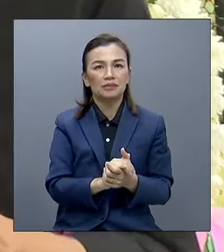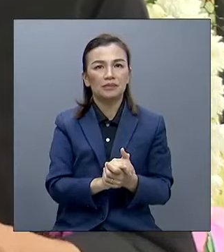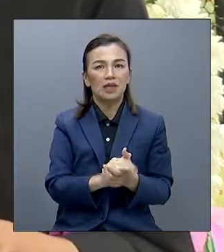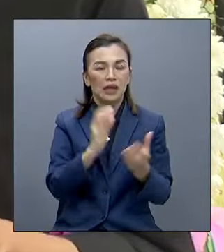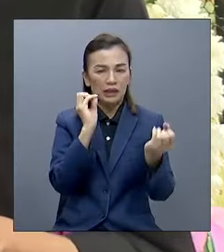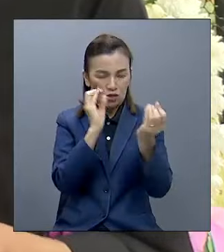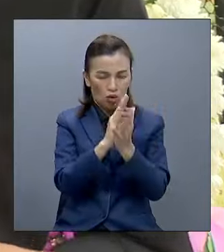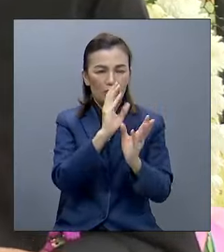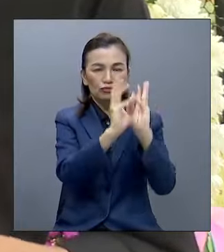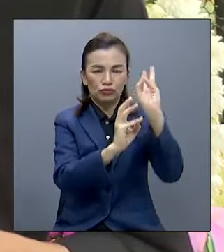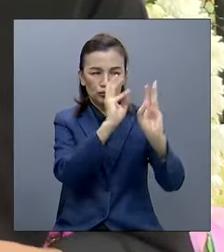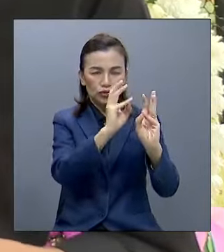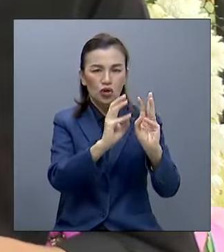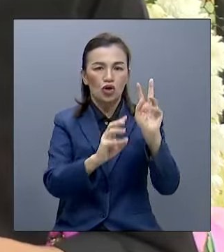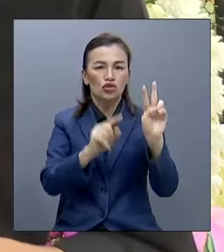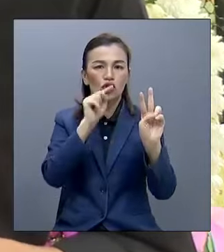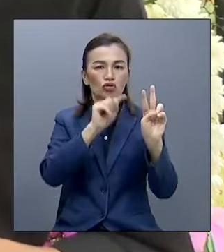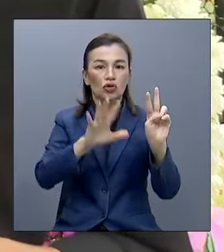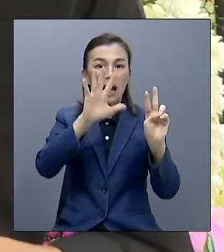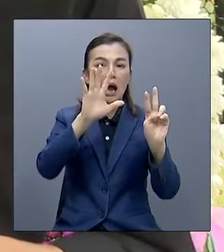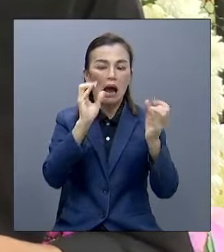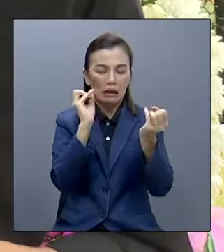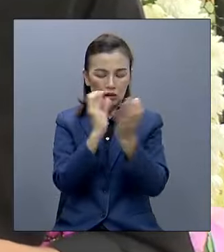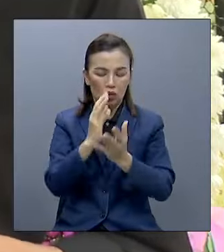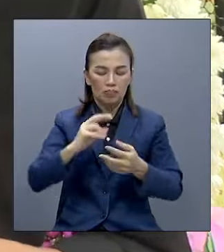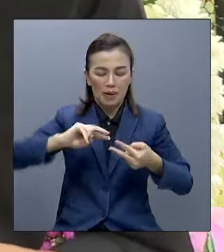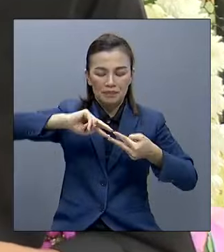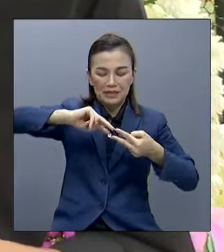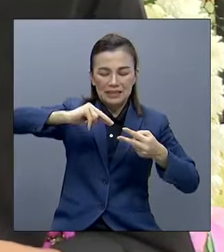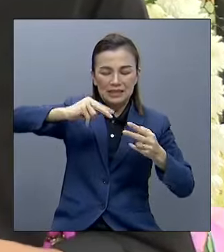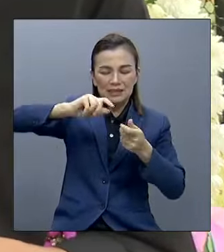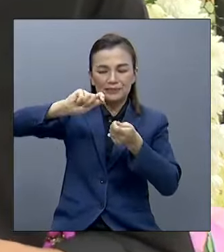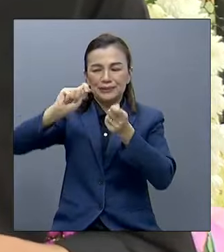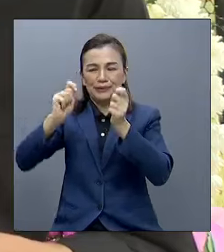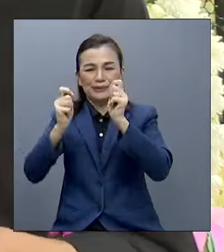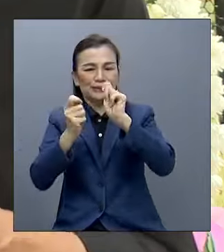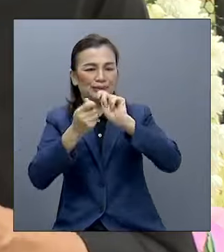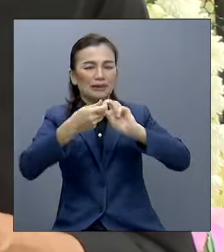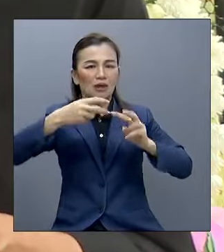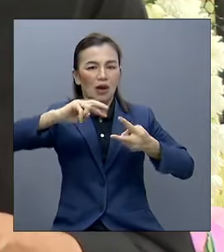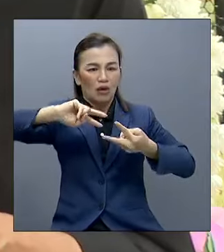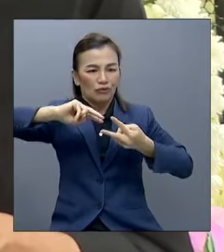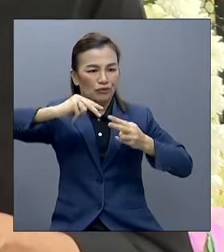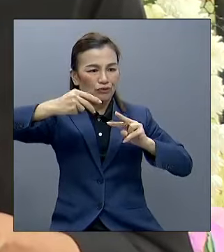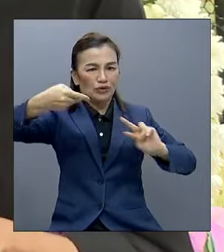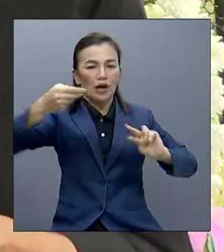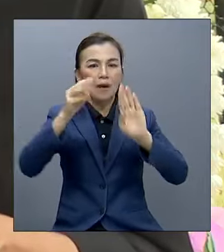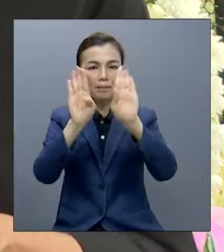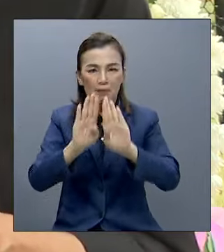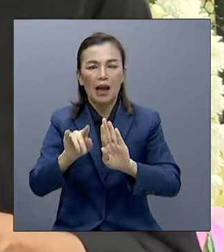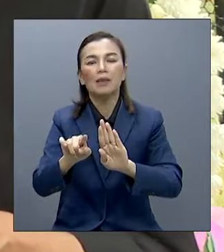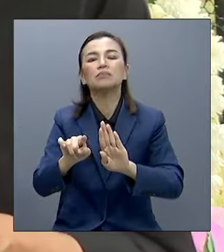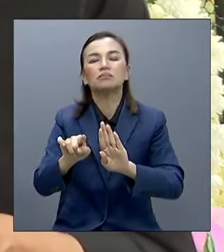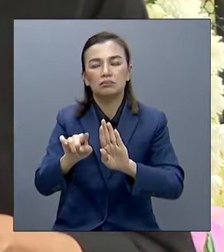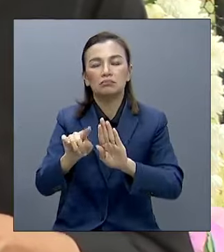าก PM 2.5 แล้วทำให้เกิดยีนกลายพันธุ์ตัวนี้เกิดขึ้นครับผมอันนี้ก็คือเบื้องต้นของการที่พ